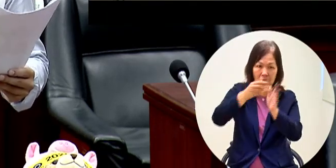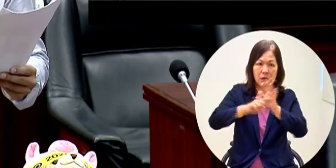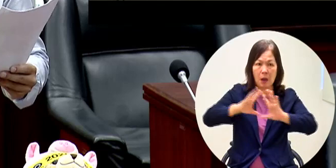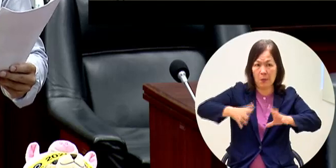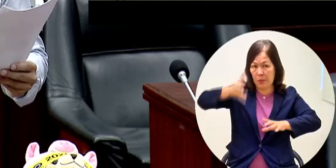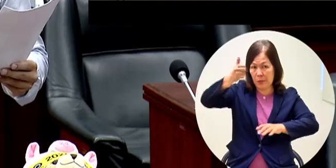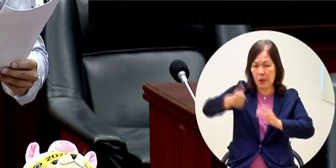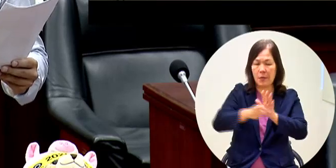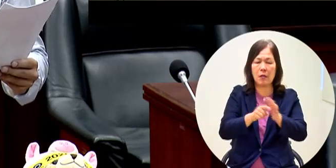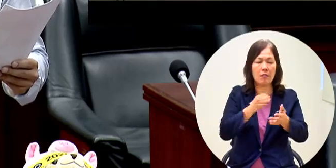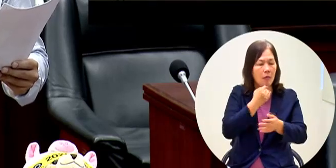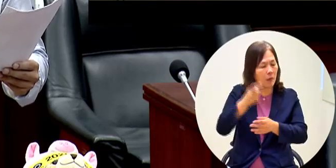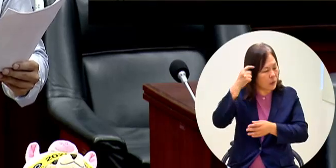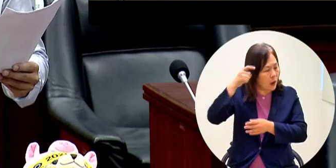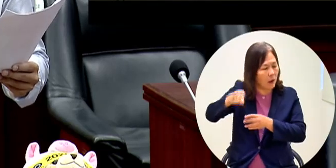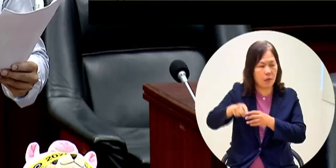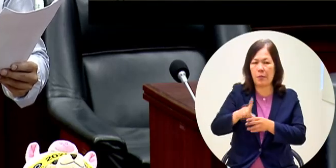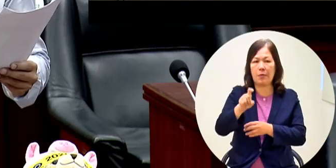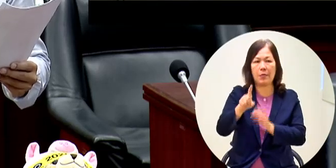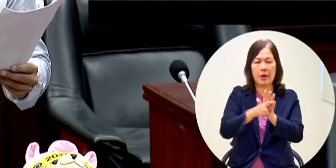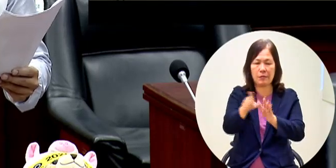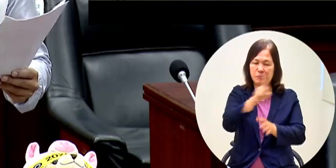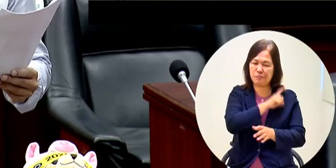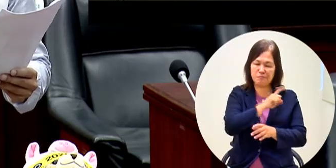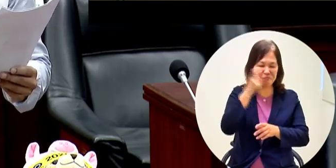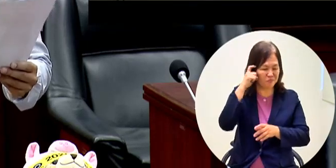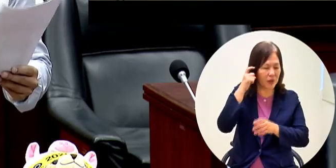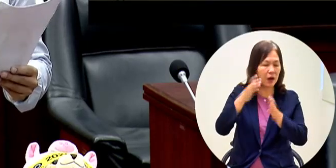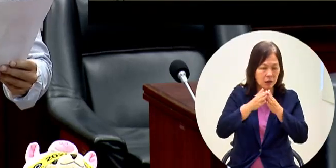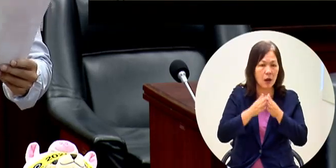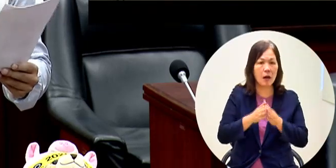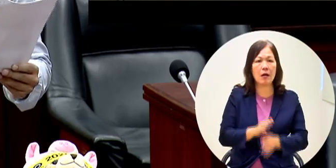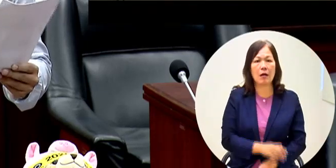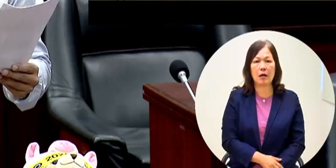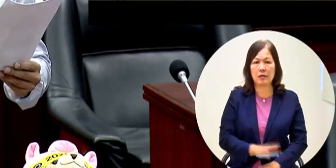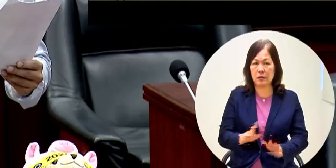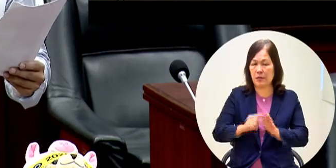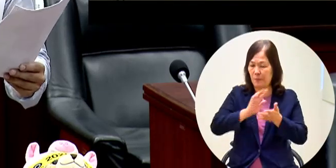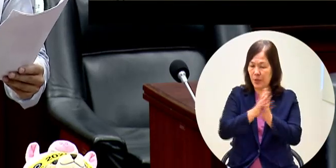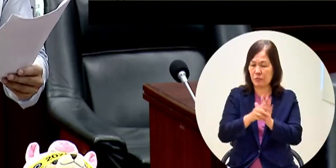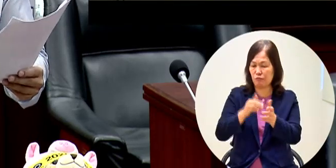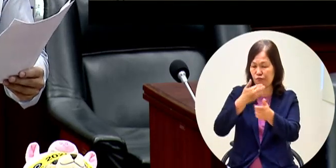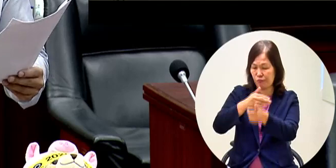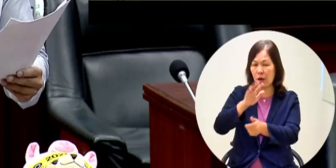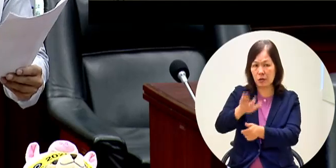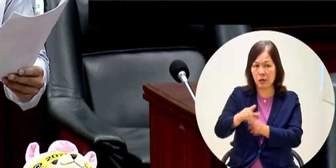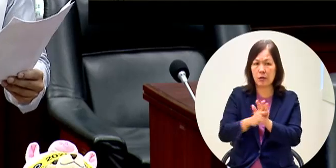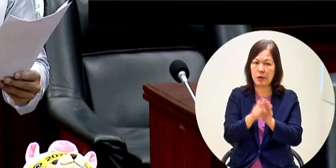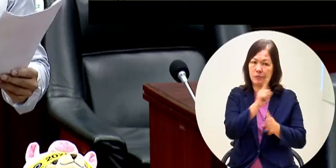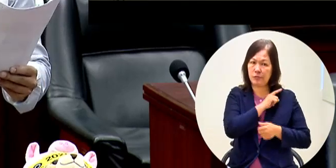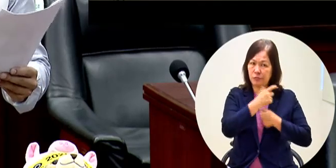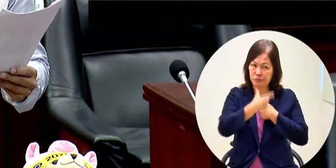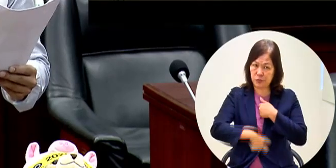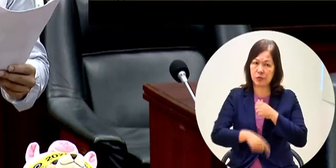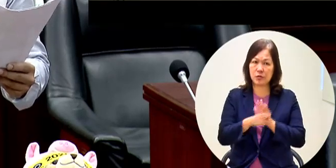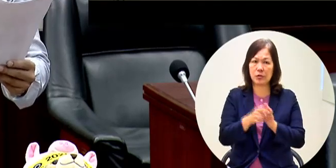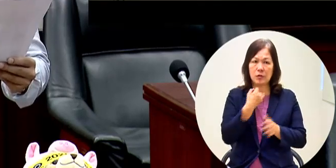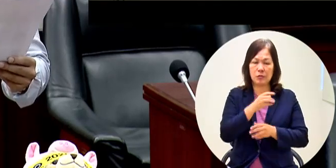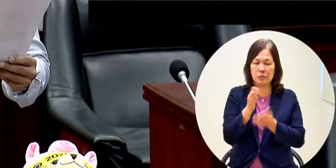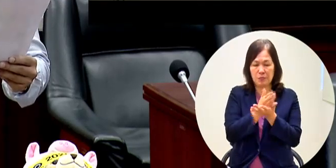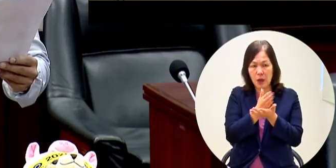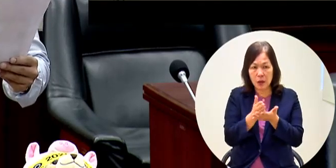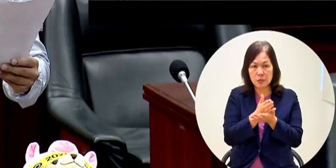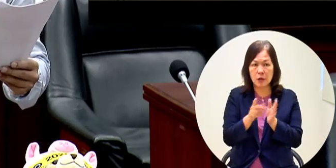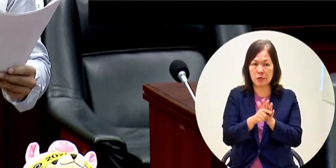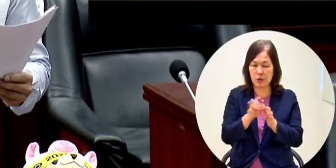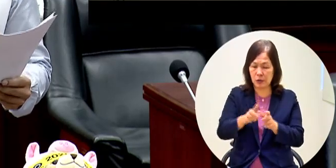足以自取吼，你要好好思考吼，造成今日罢免的状况吼，你自己本身的那个政治判断吼。要